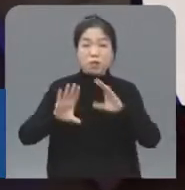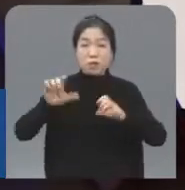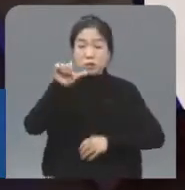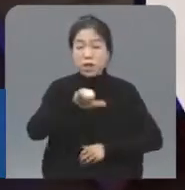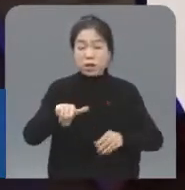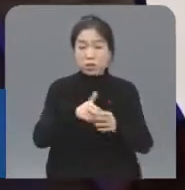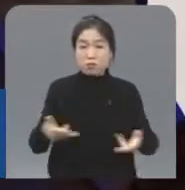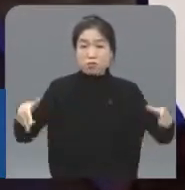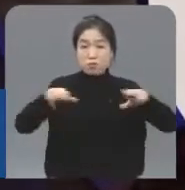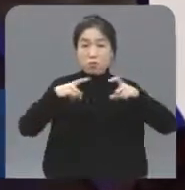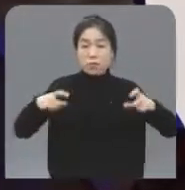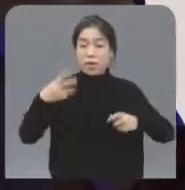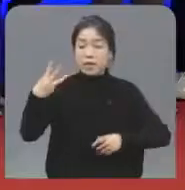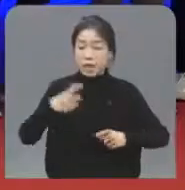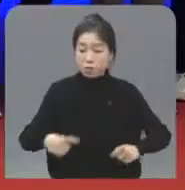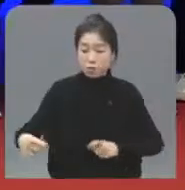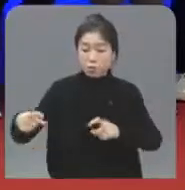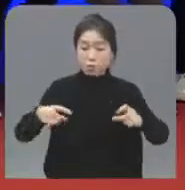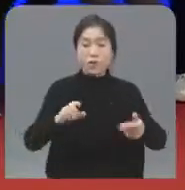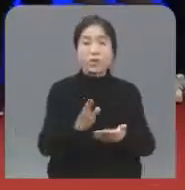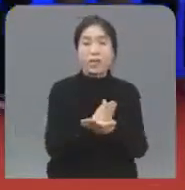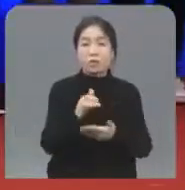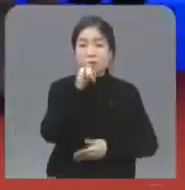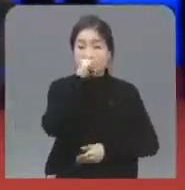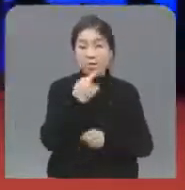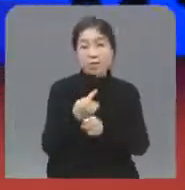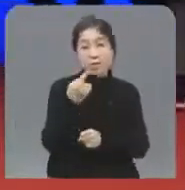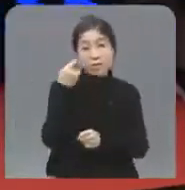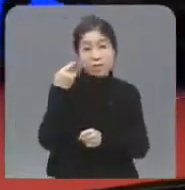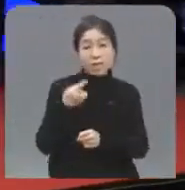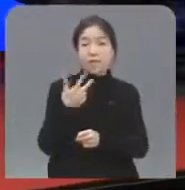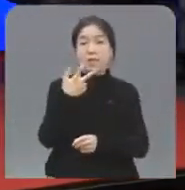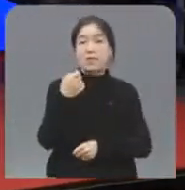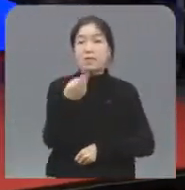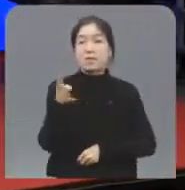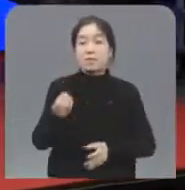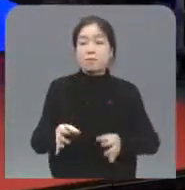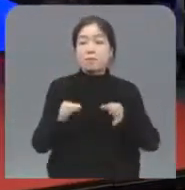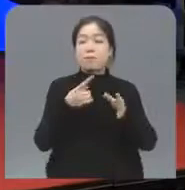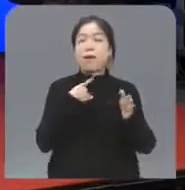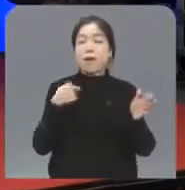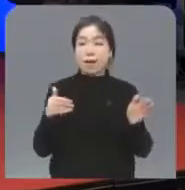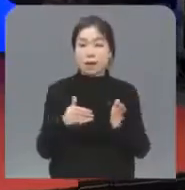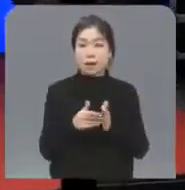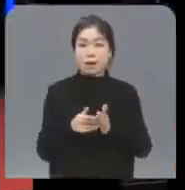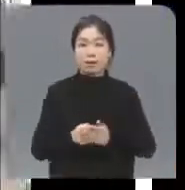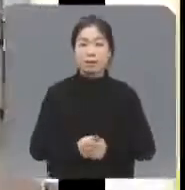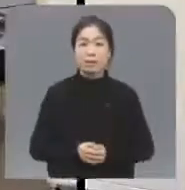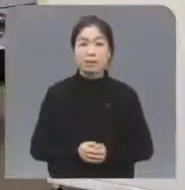국립아시아문화전당 권역 등 3개 권역으로 나눠져 있고 지난해에도 71억 원이 투자됐습니다.